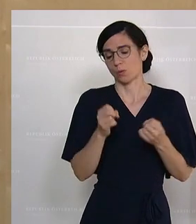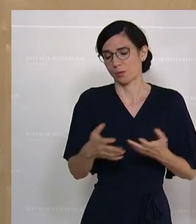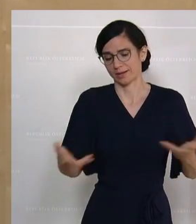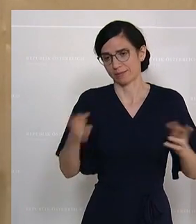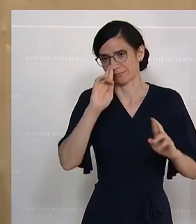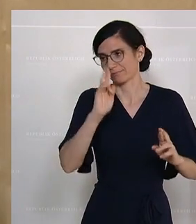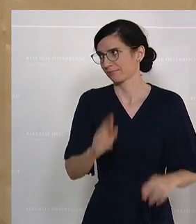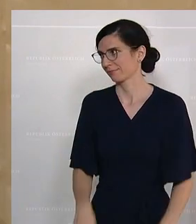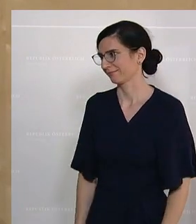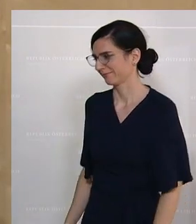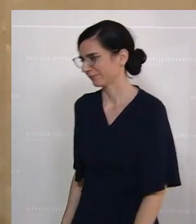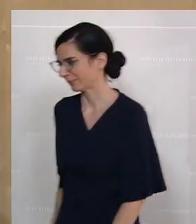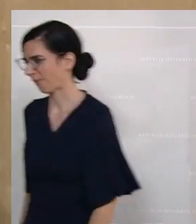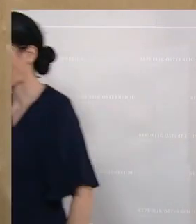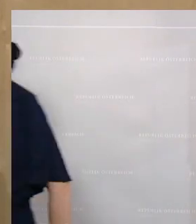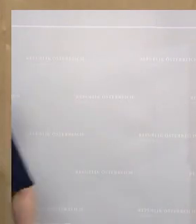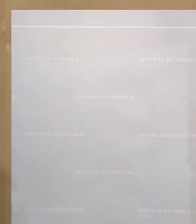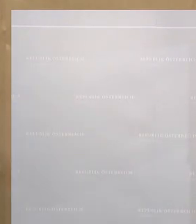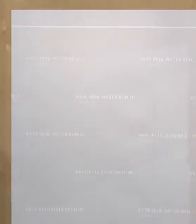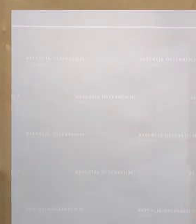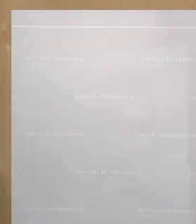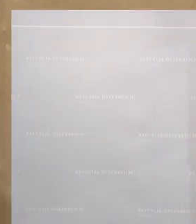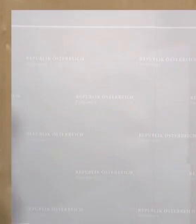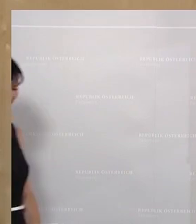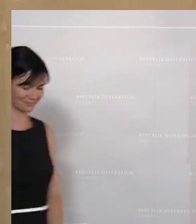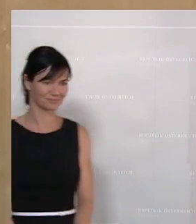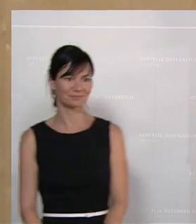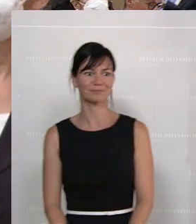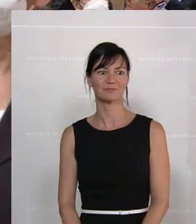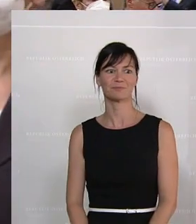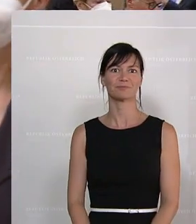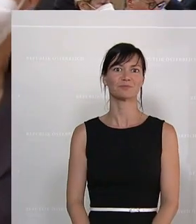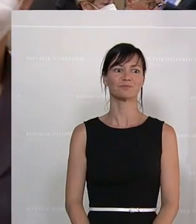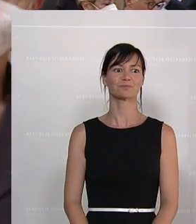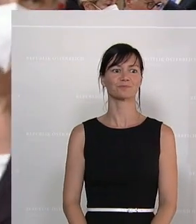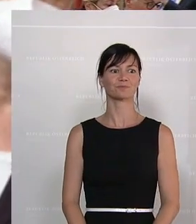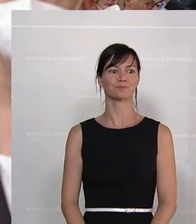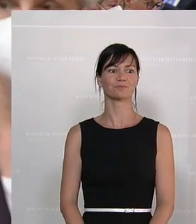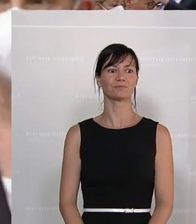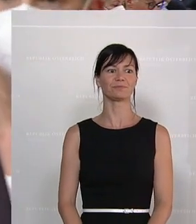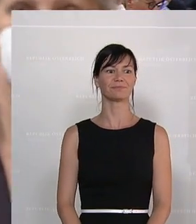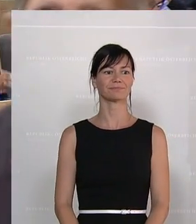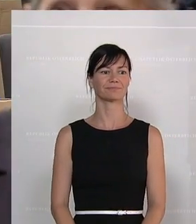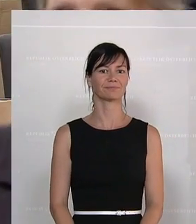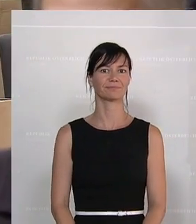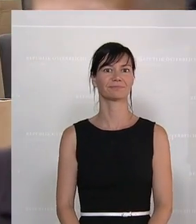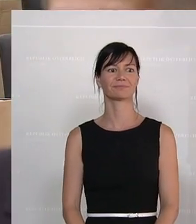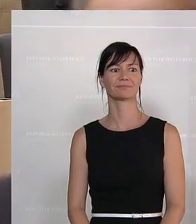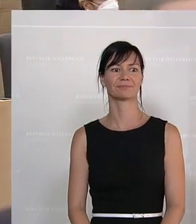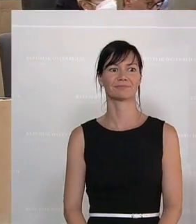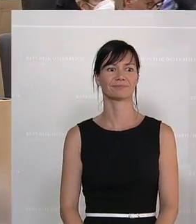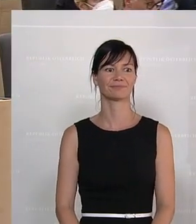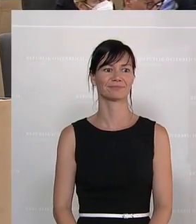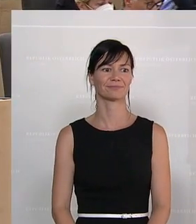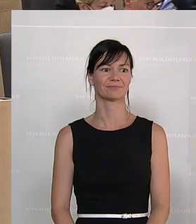respektieren ja ja ja ja also